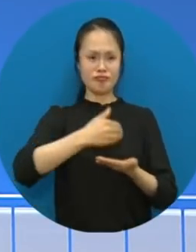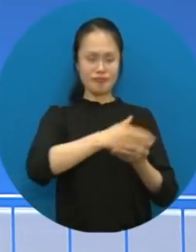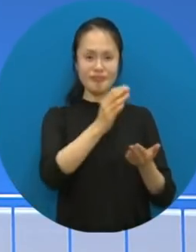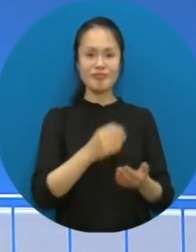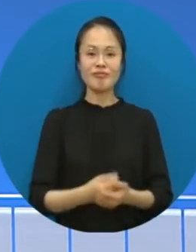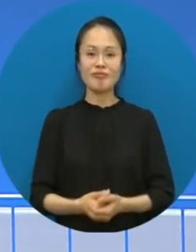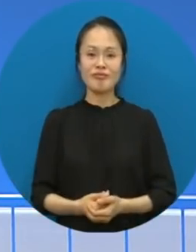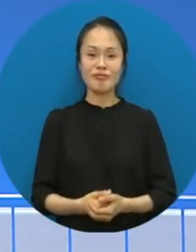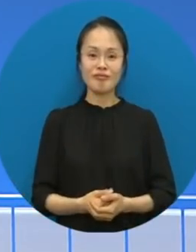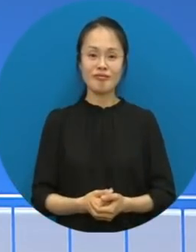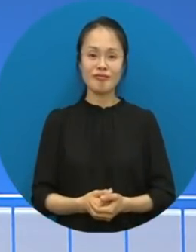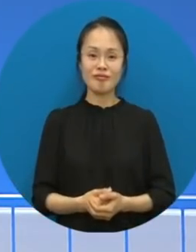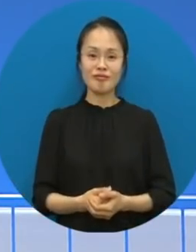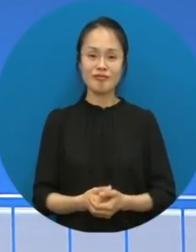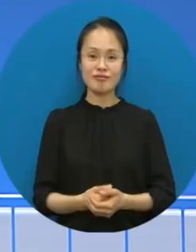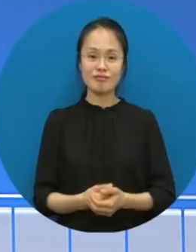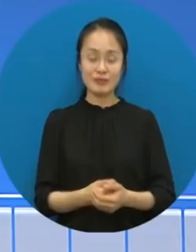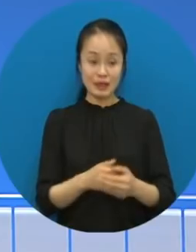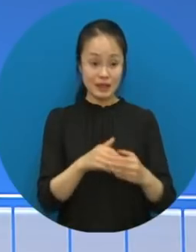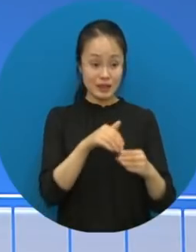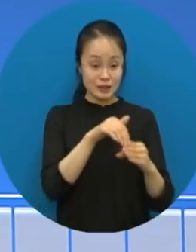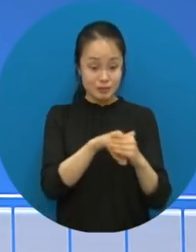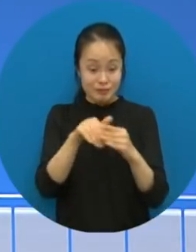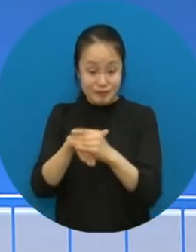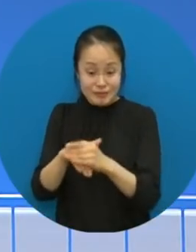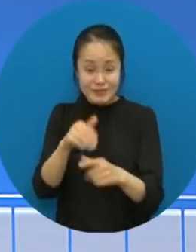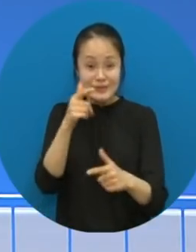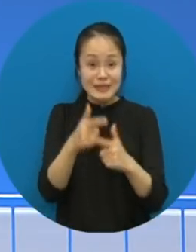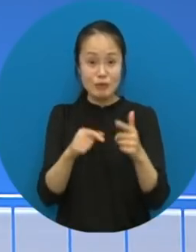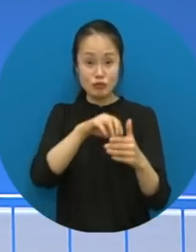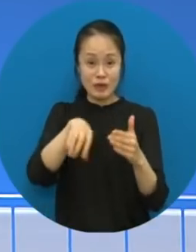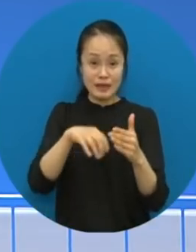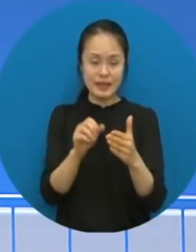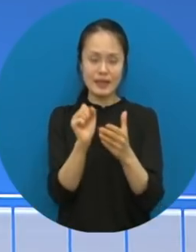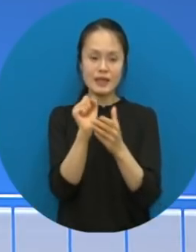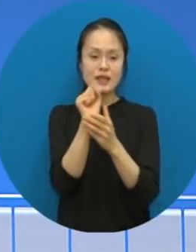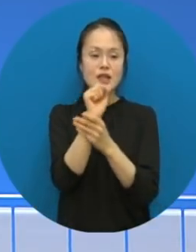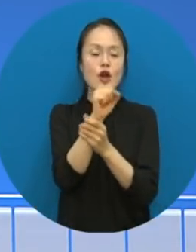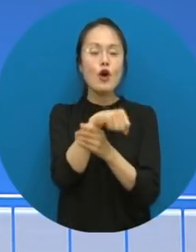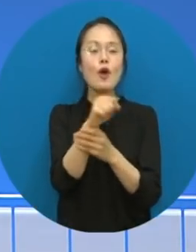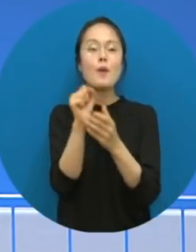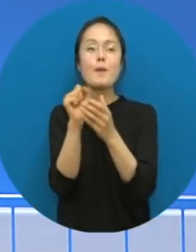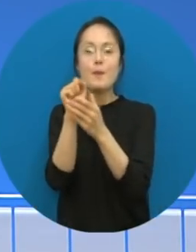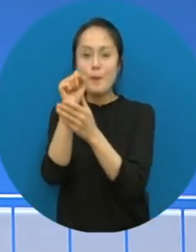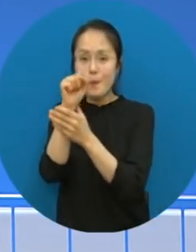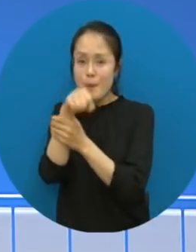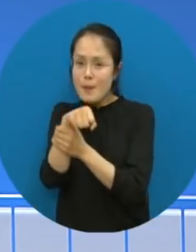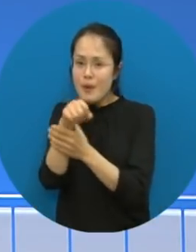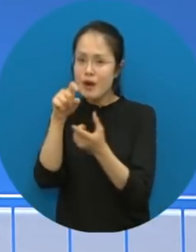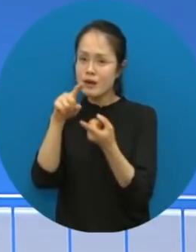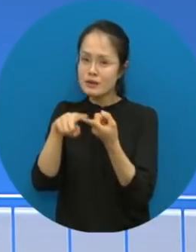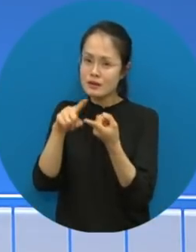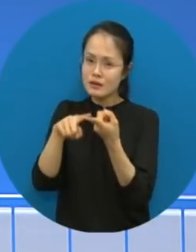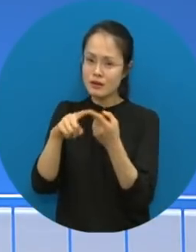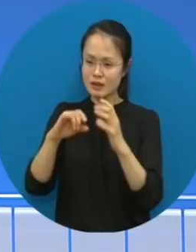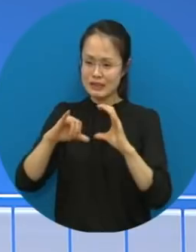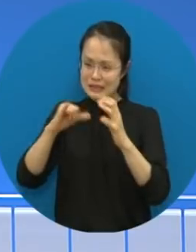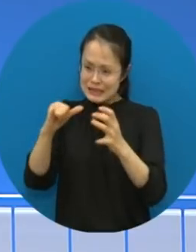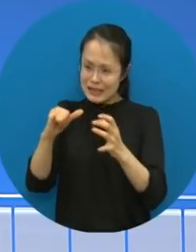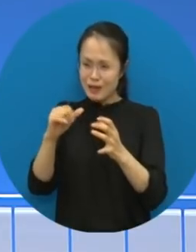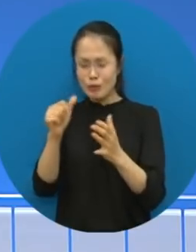집에 심겨둔 나무가 있고 나무의 과실을 아직 따지 못해서 그것에 미련이 있는 자는 가라